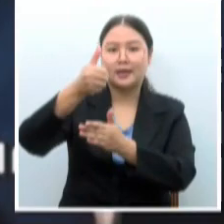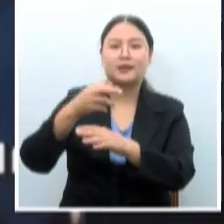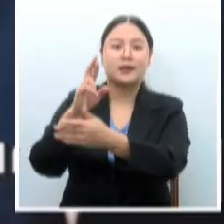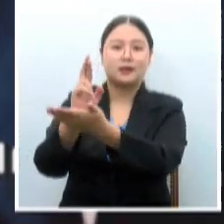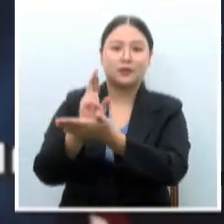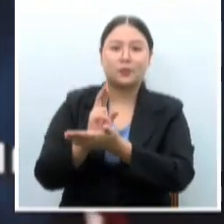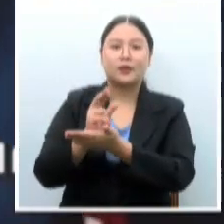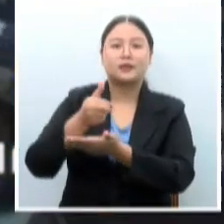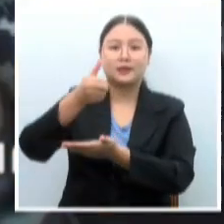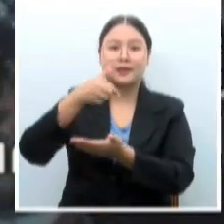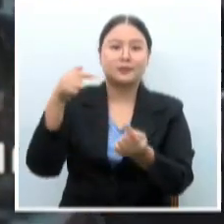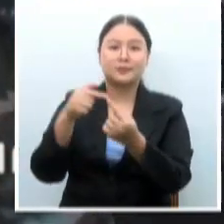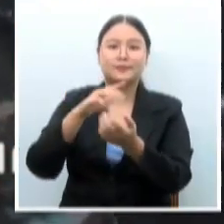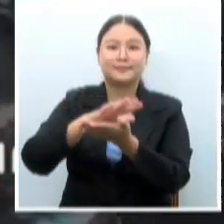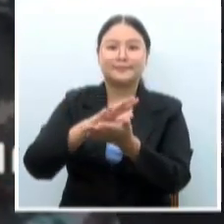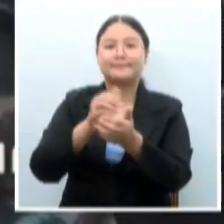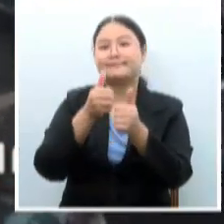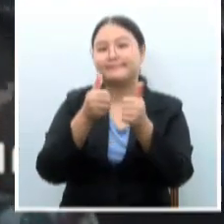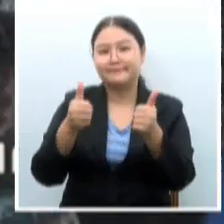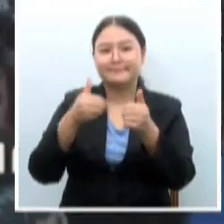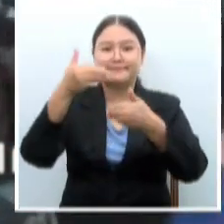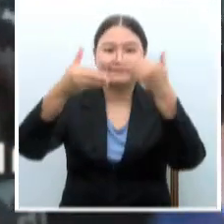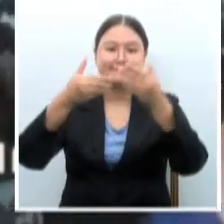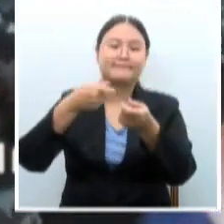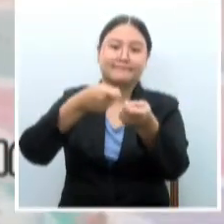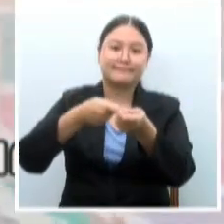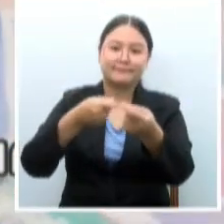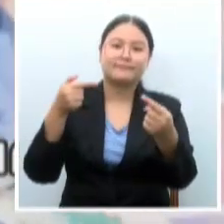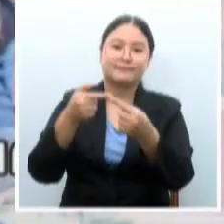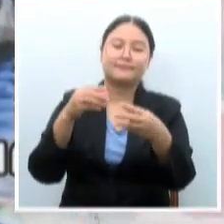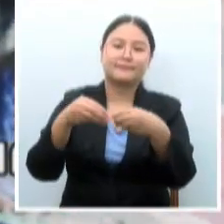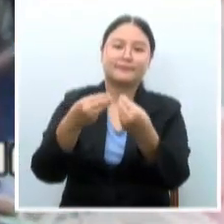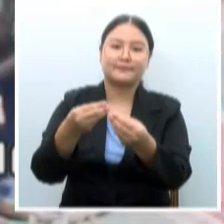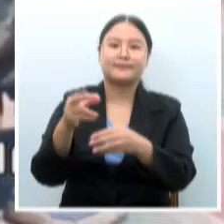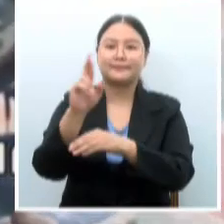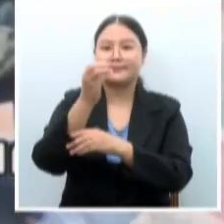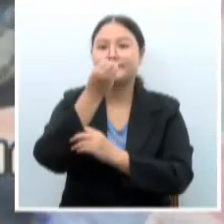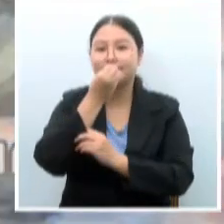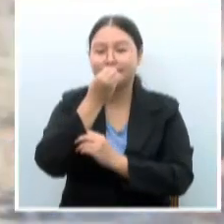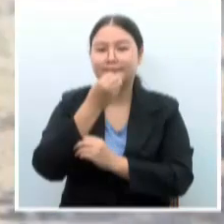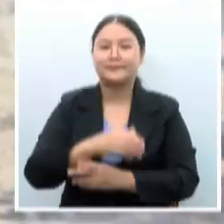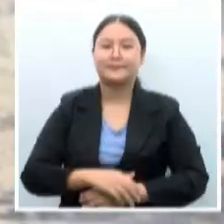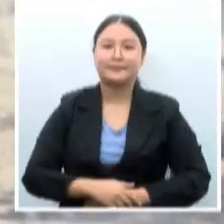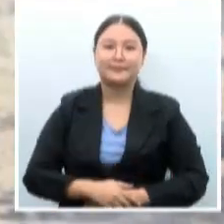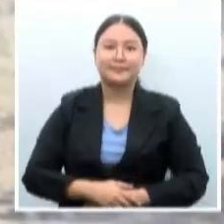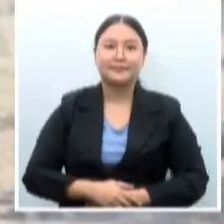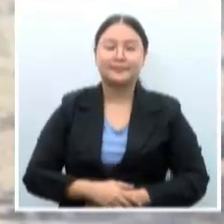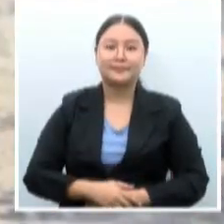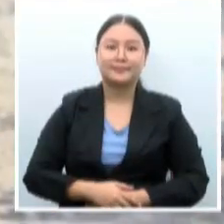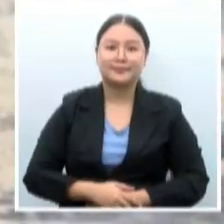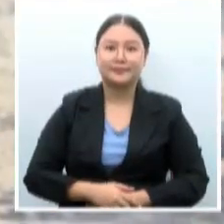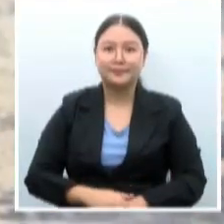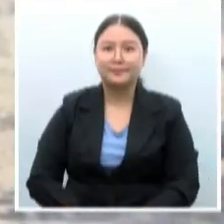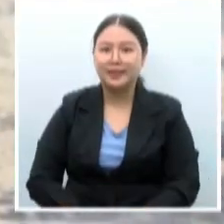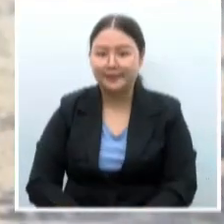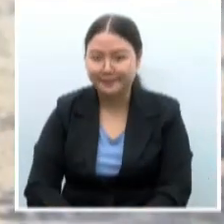สถานศึกษาดีเด่นด้านกิจกรรมเกษตรเพื่ออาหารกลางวันสังกัดสำนักงานคณะกรรมการการศึก